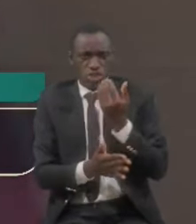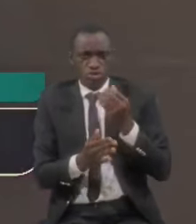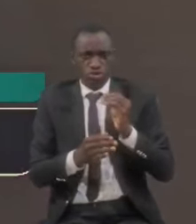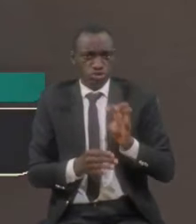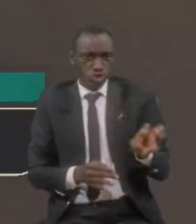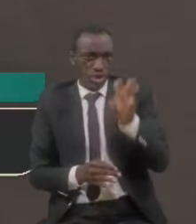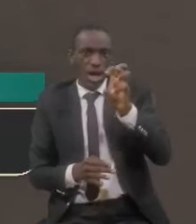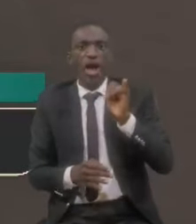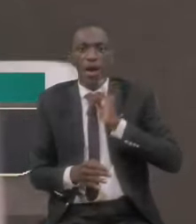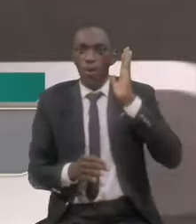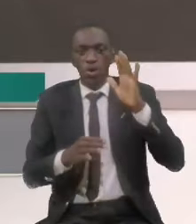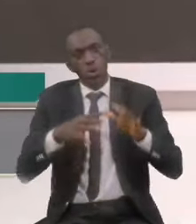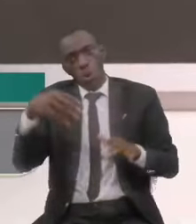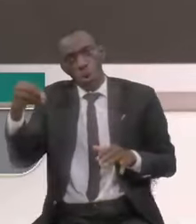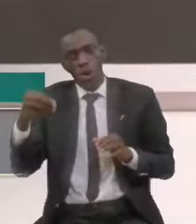avancer.